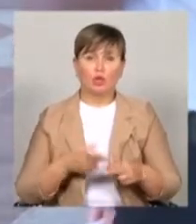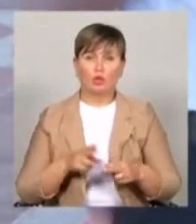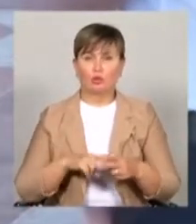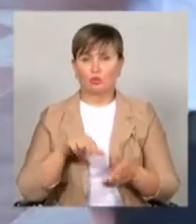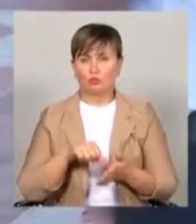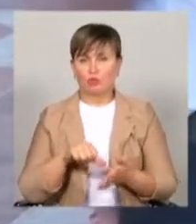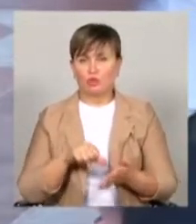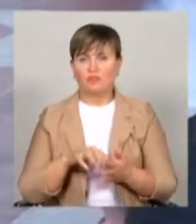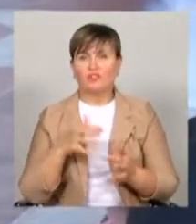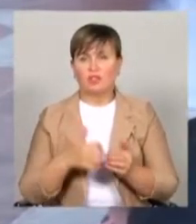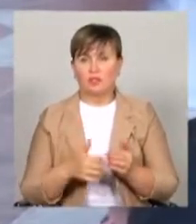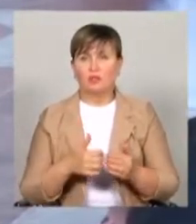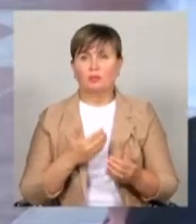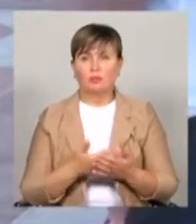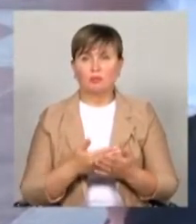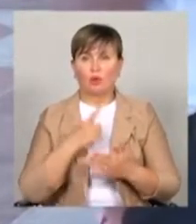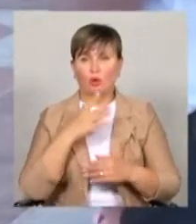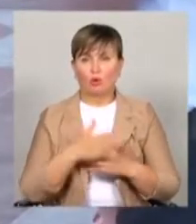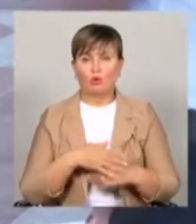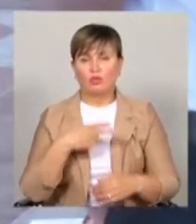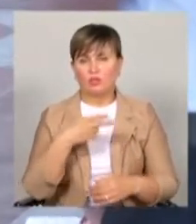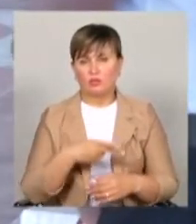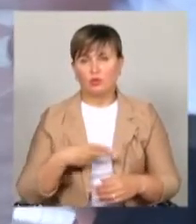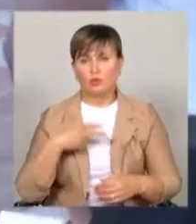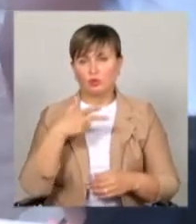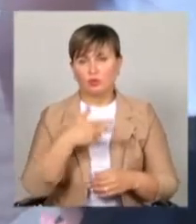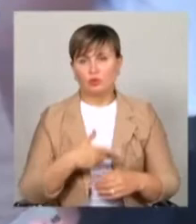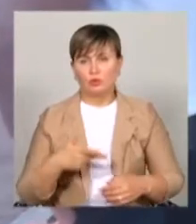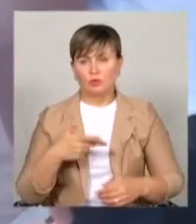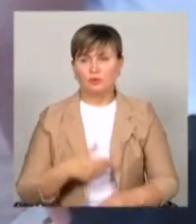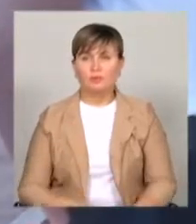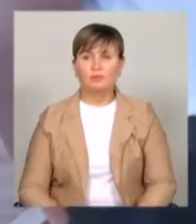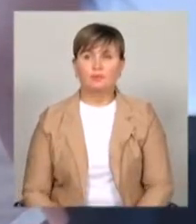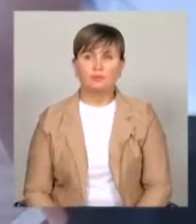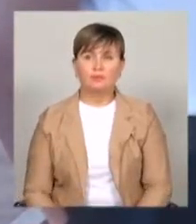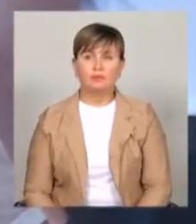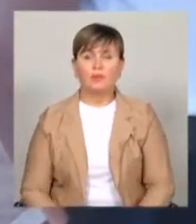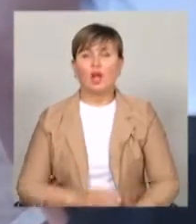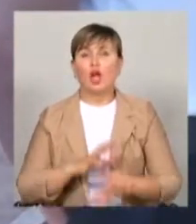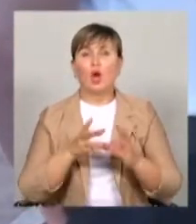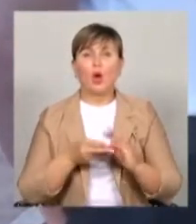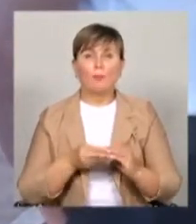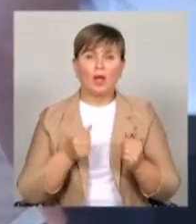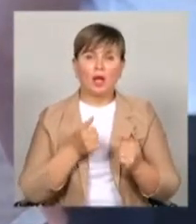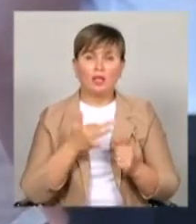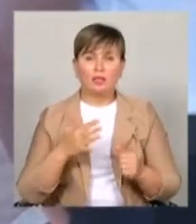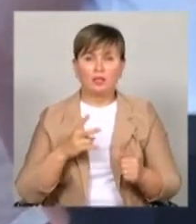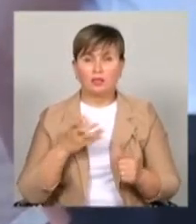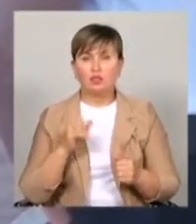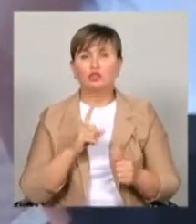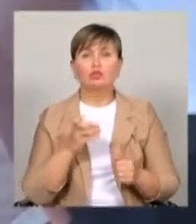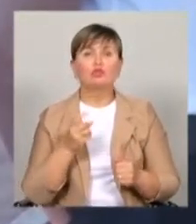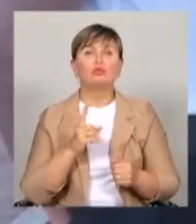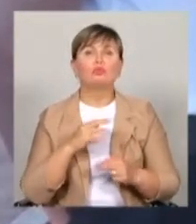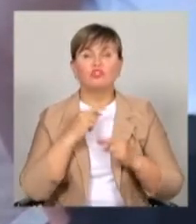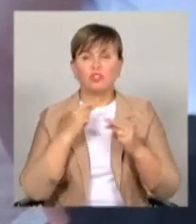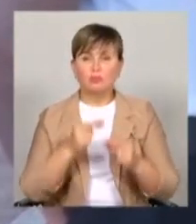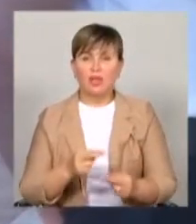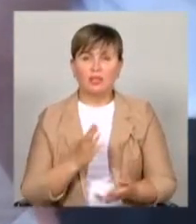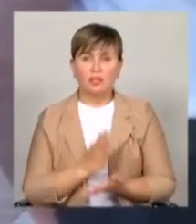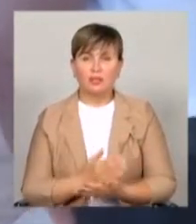участвовали. В среднем это занимает где-то около 2-3 часов. А вот помимо подсчета общего количества бюллетеней, на что еще вы будете обращать